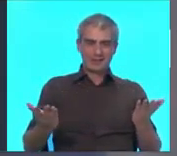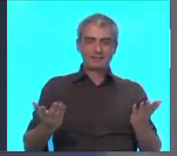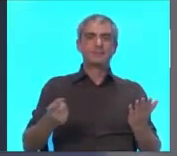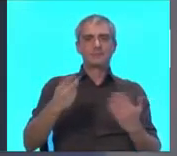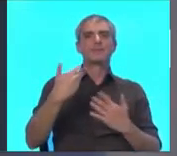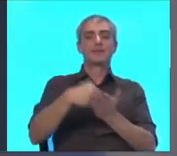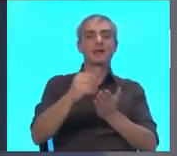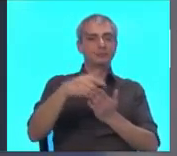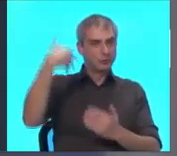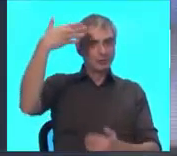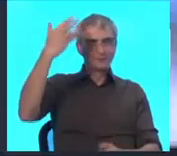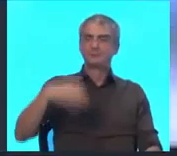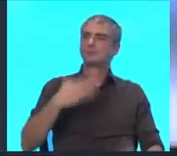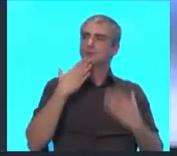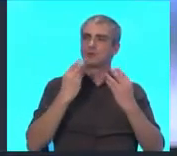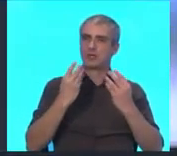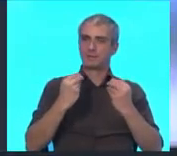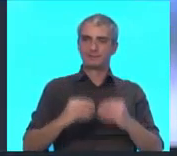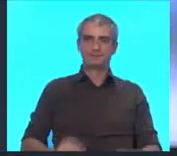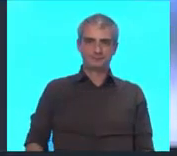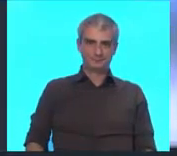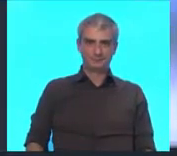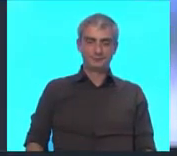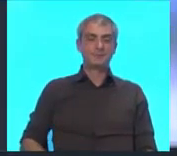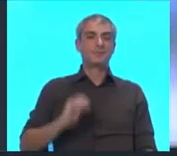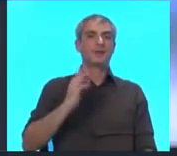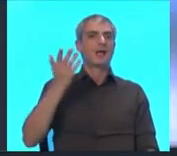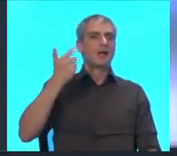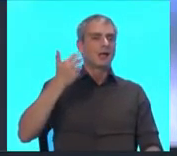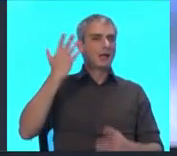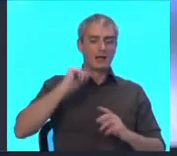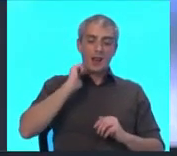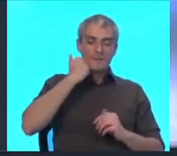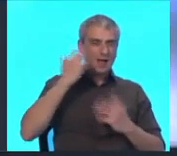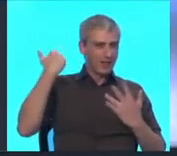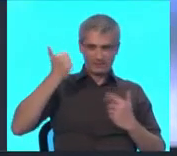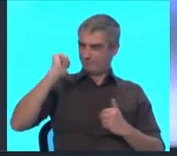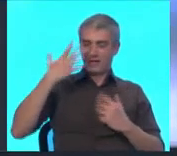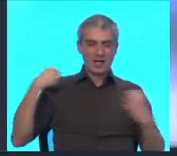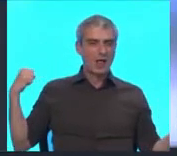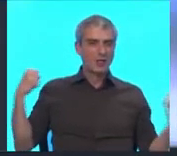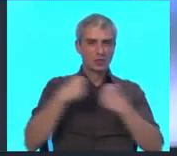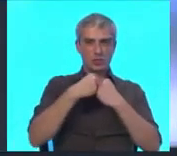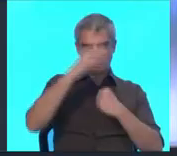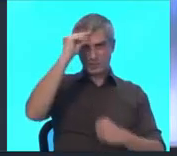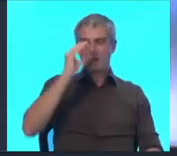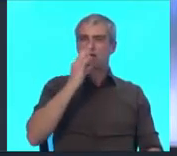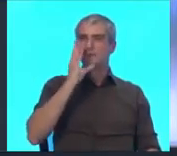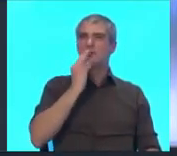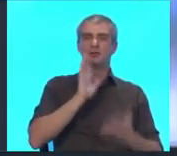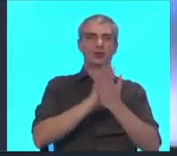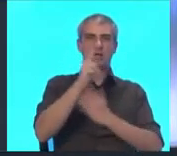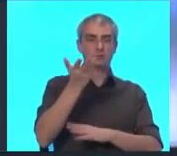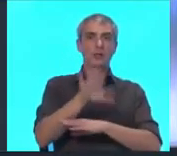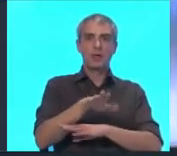המשך יבוא. תמר, תודה. תודה. יום לאחר התאונה הקטלנית בדרום שבה נהרג ליאל אלמקייס בן 13, בני משפחתו